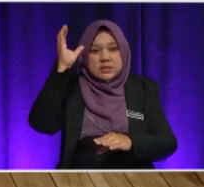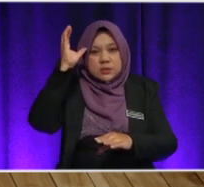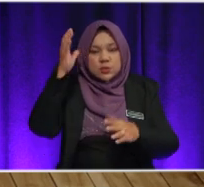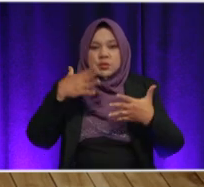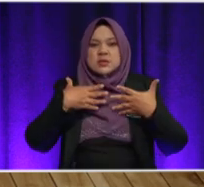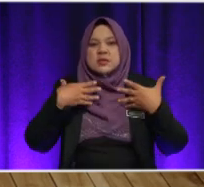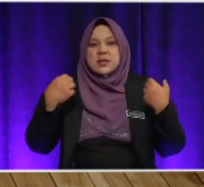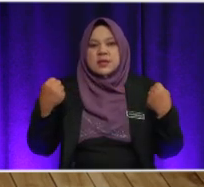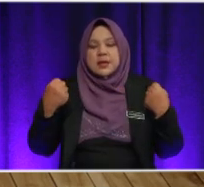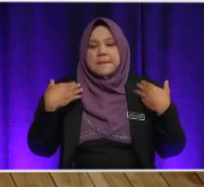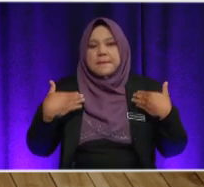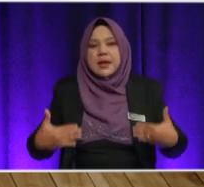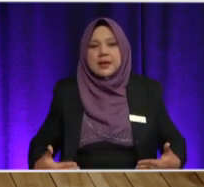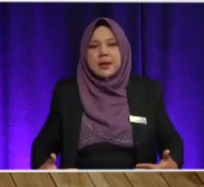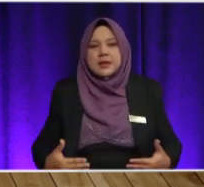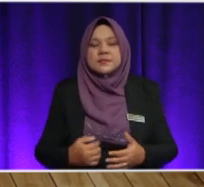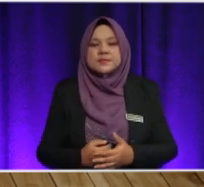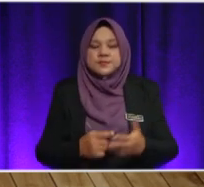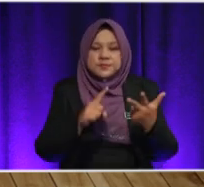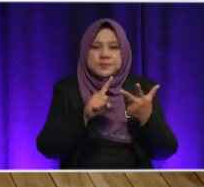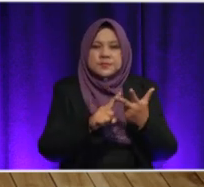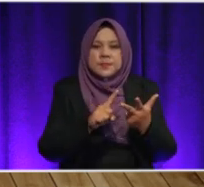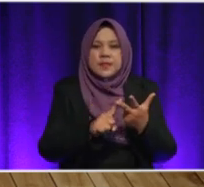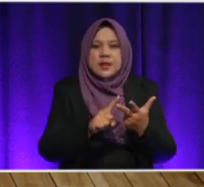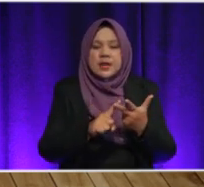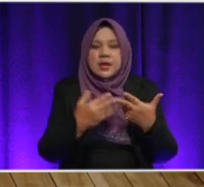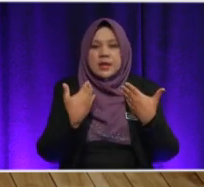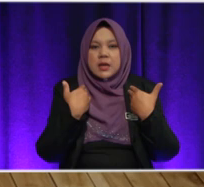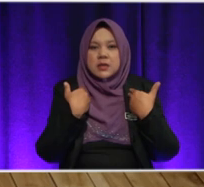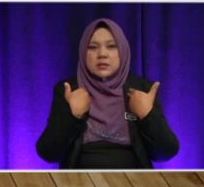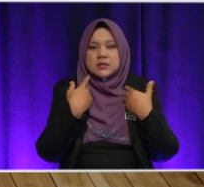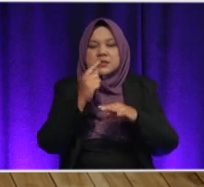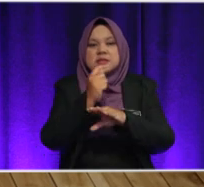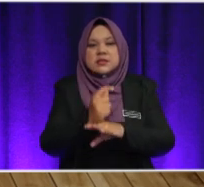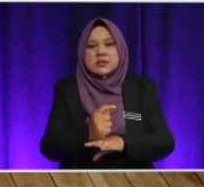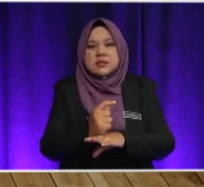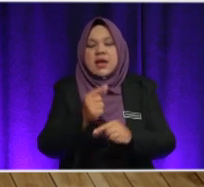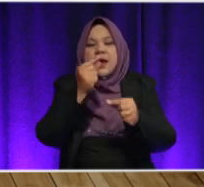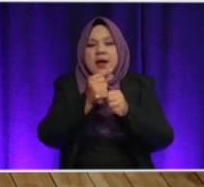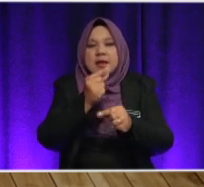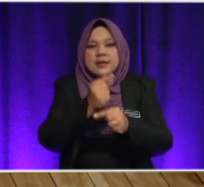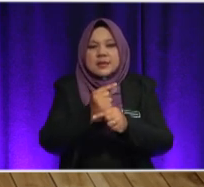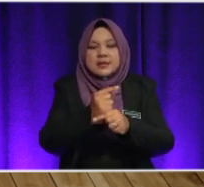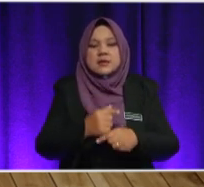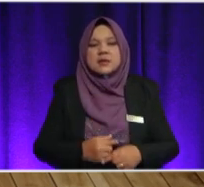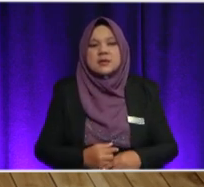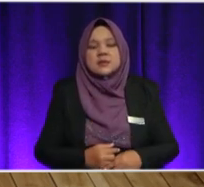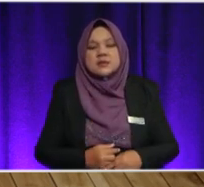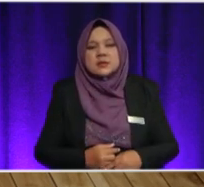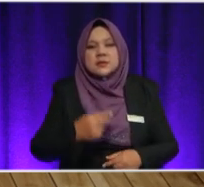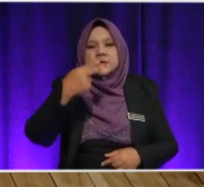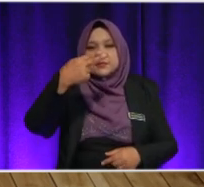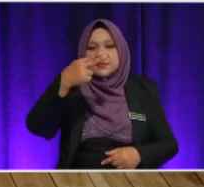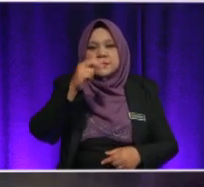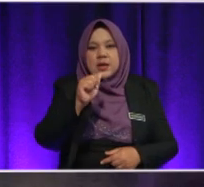kesehatan badan yang ketiga kita ada umpatan tradisional Halo kena tak Halim kenal